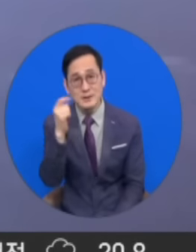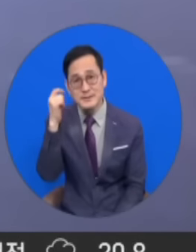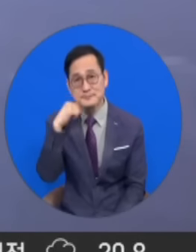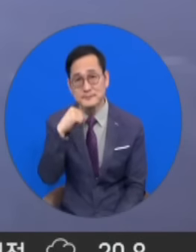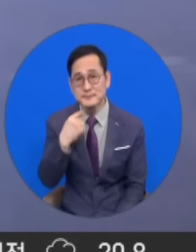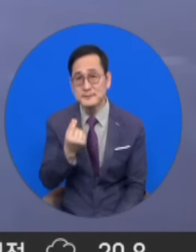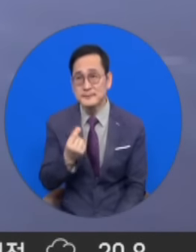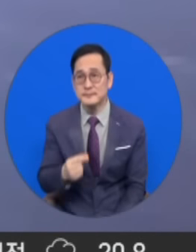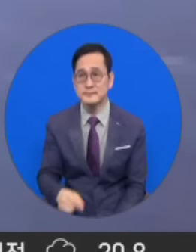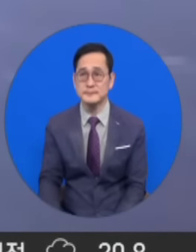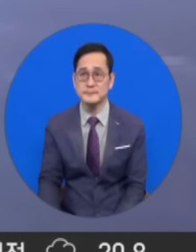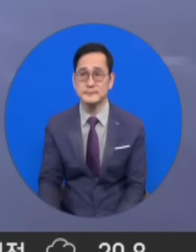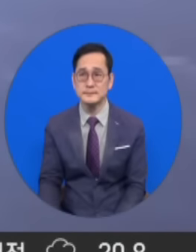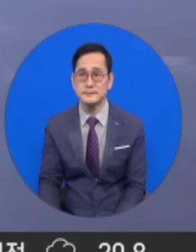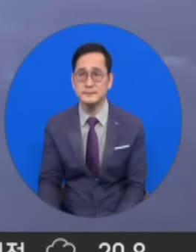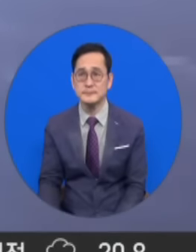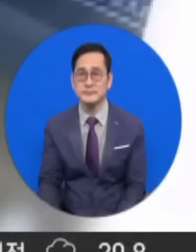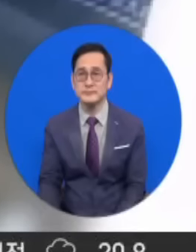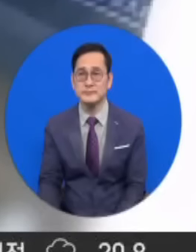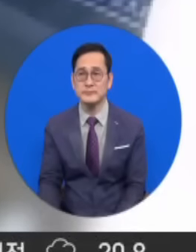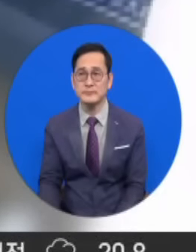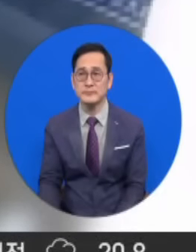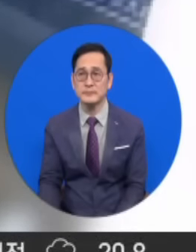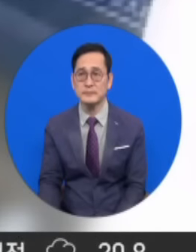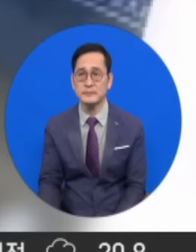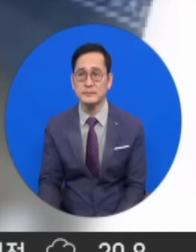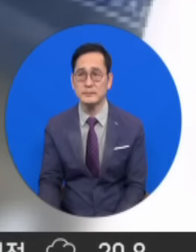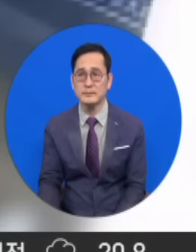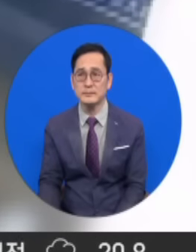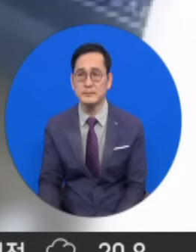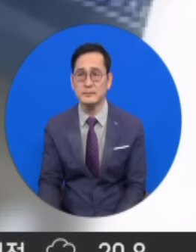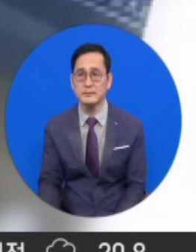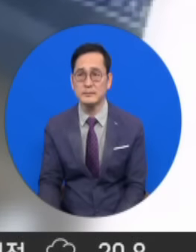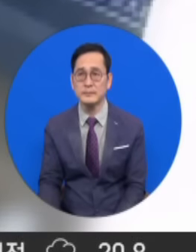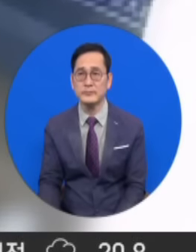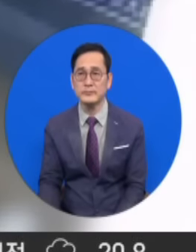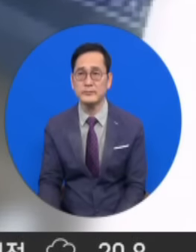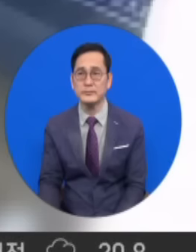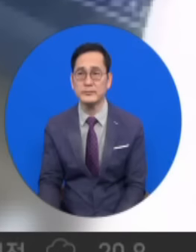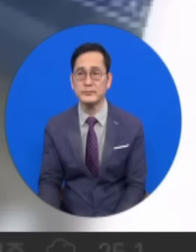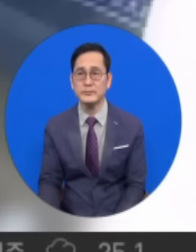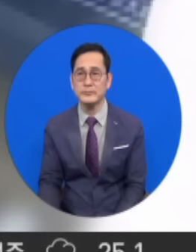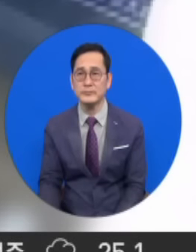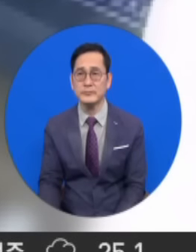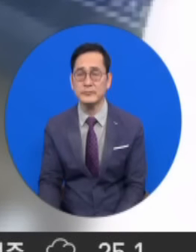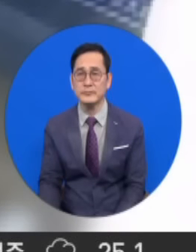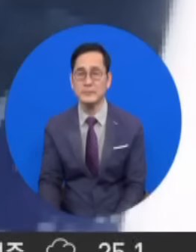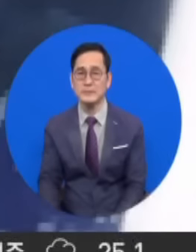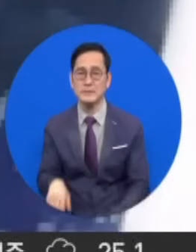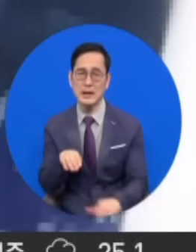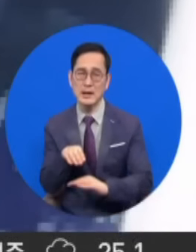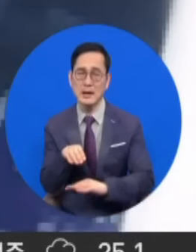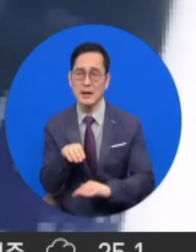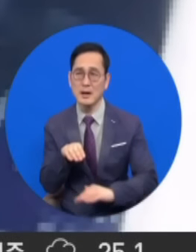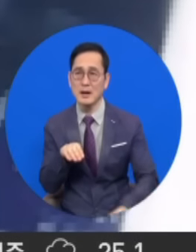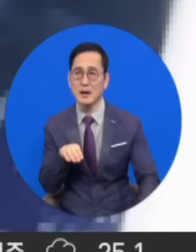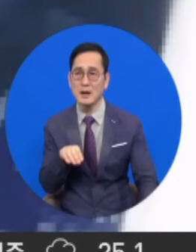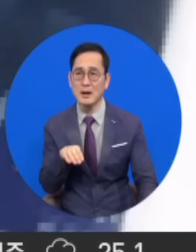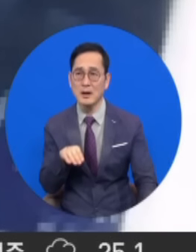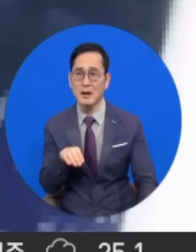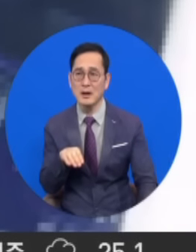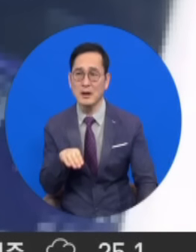포착됐어요. 자, 운전자는 급발진을 주장하고 있는 상황이고요. 운전자의 주장대로라면 이미 지금 차량 저 상태는 급발진을